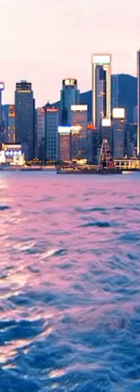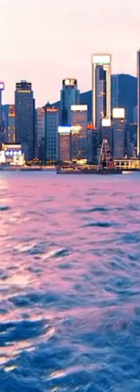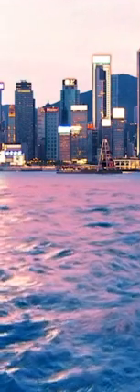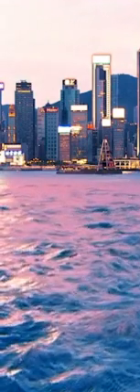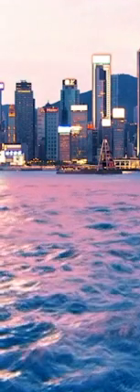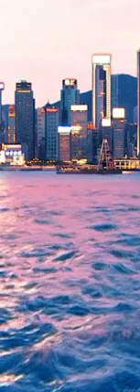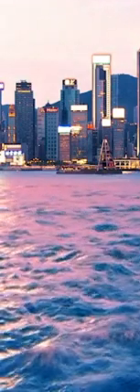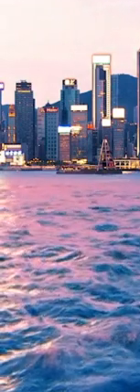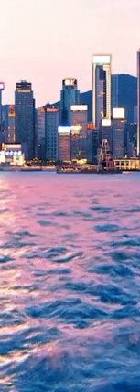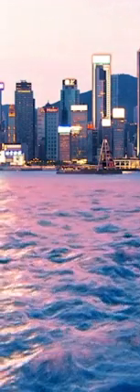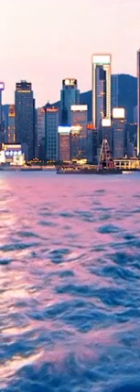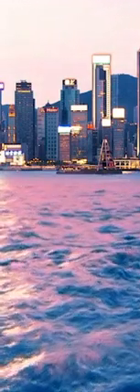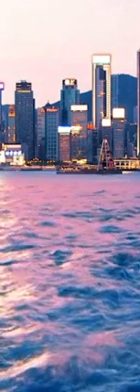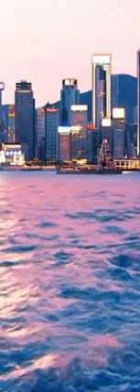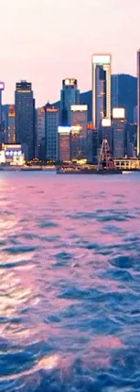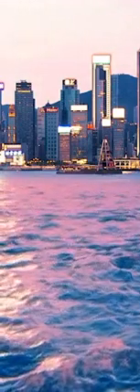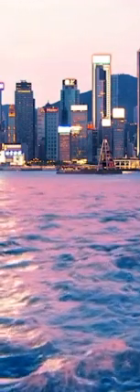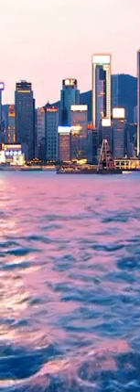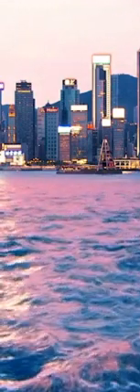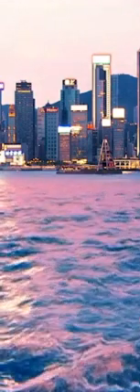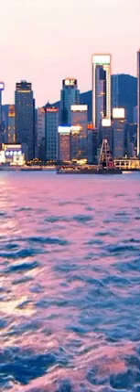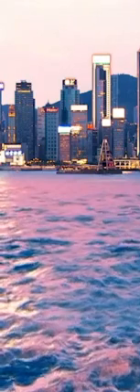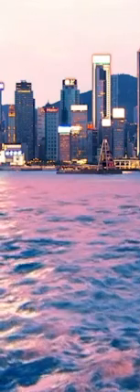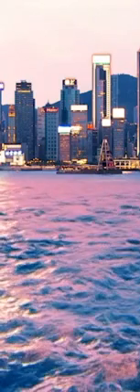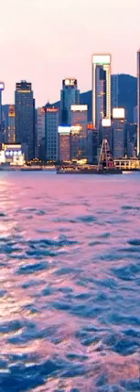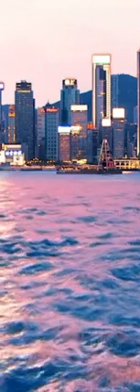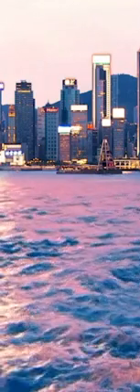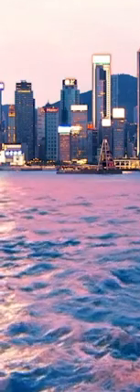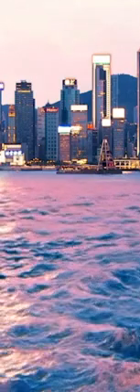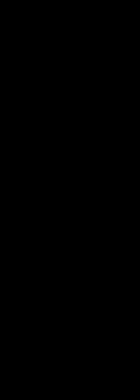增加警力，我同意嘅。警力唔夠咧，係的確處理唔到治安罪案數字嘅上升嘅。咁啊，多